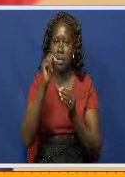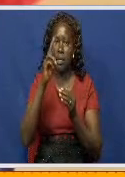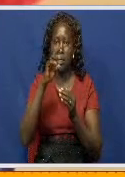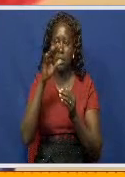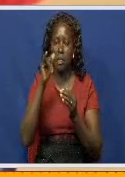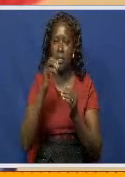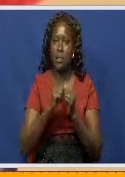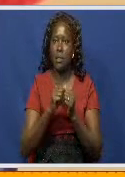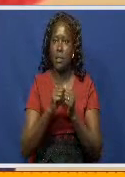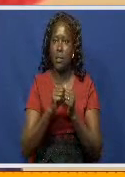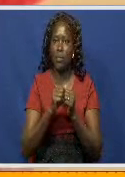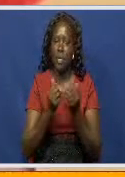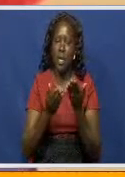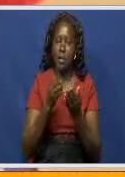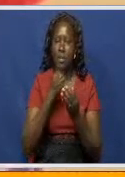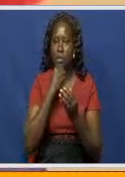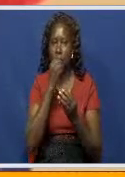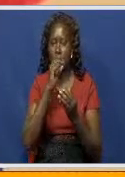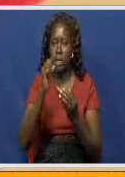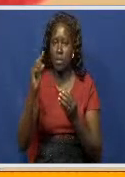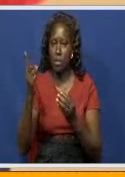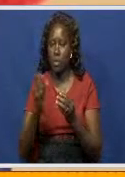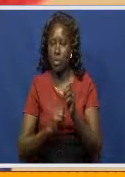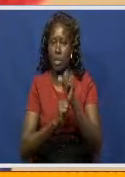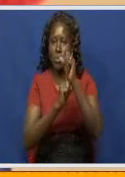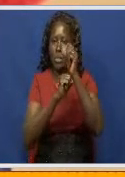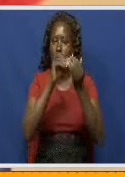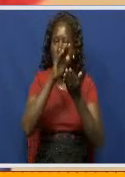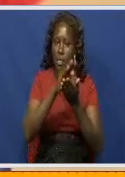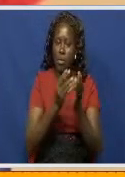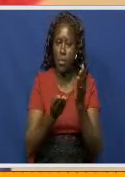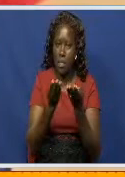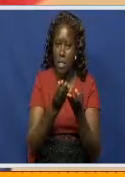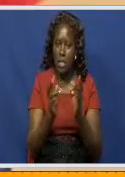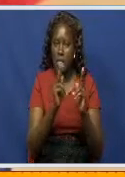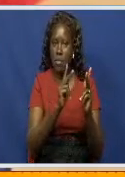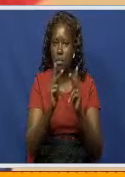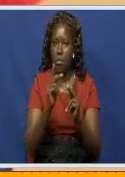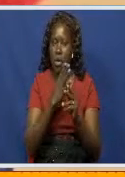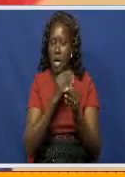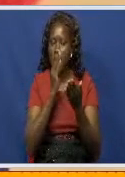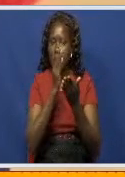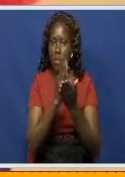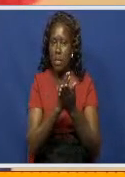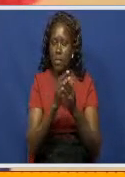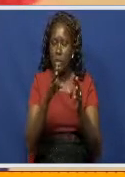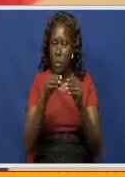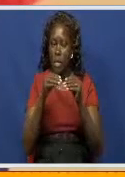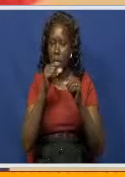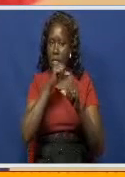about 650 million. Chakwa biashara wa nini. Na itu weti kia tukaomba ku take